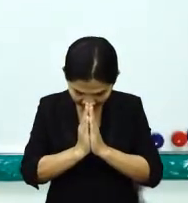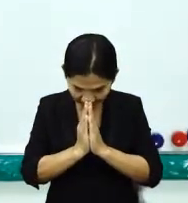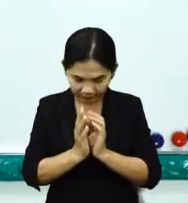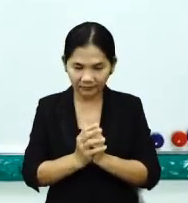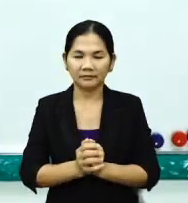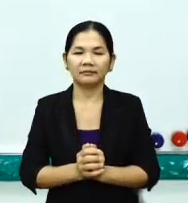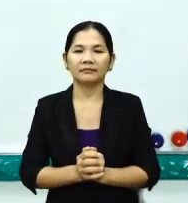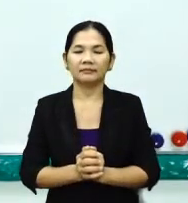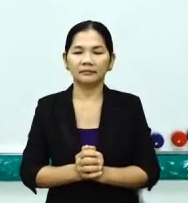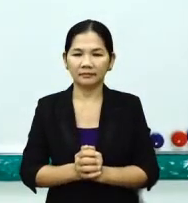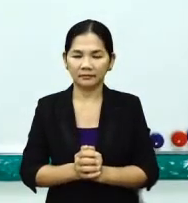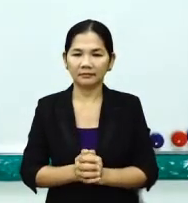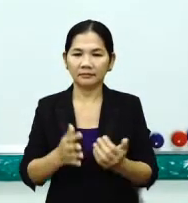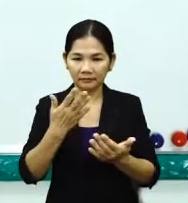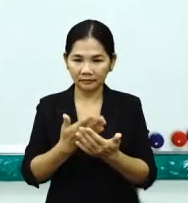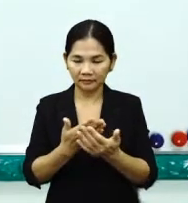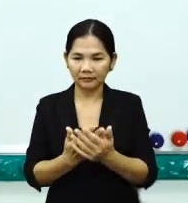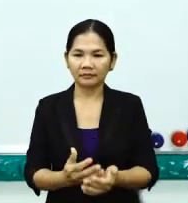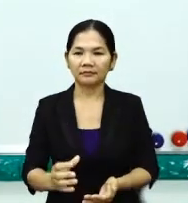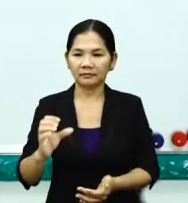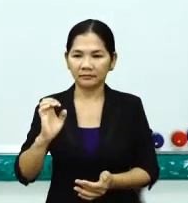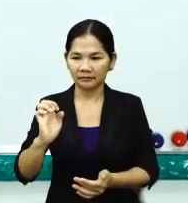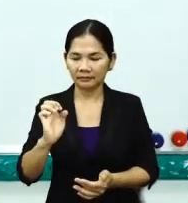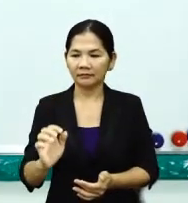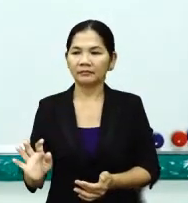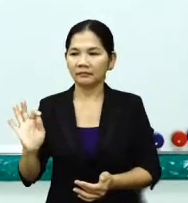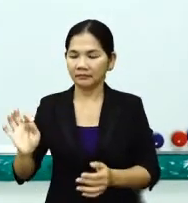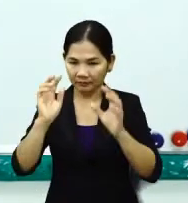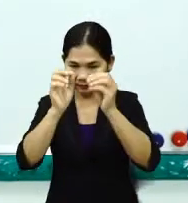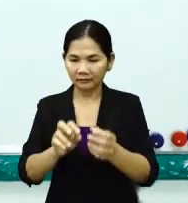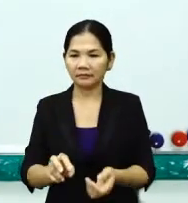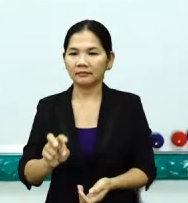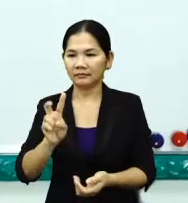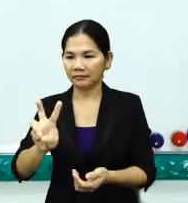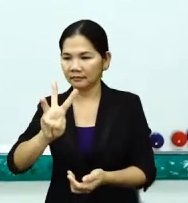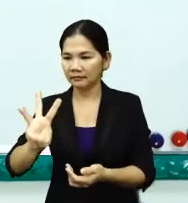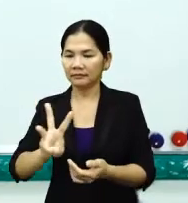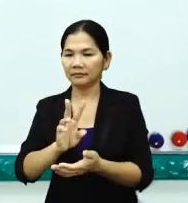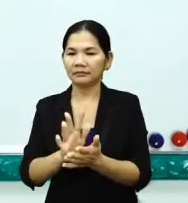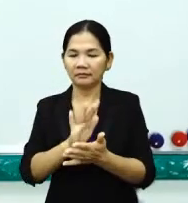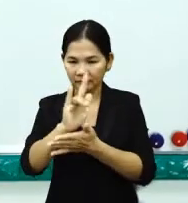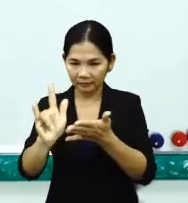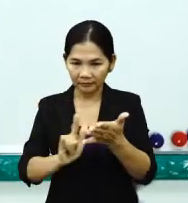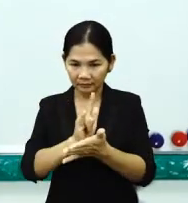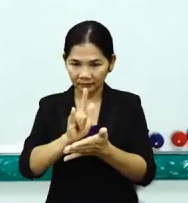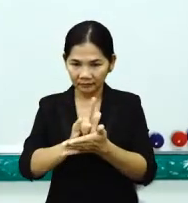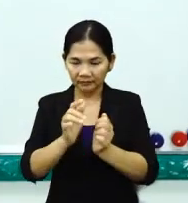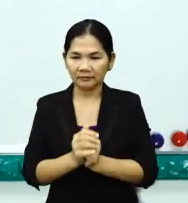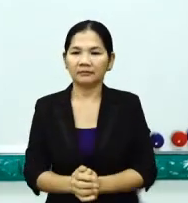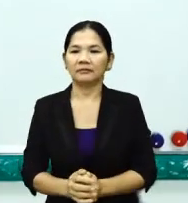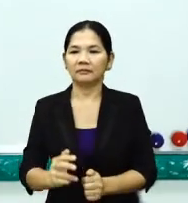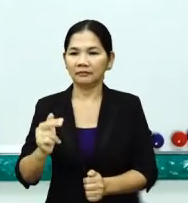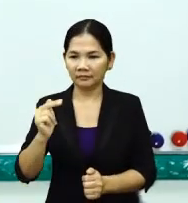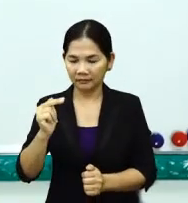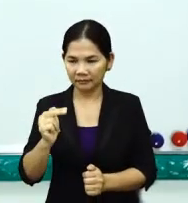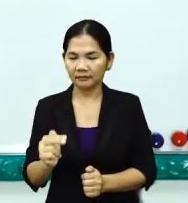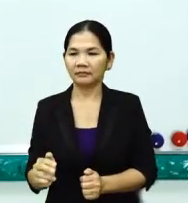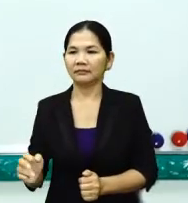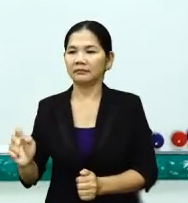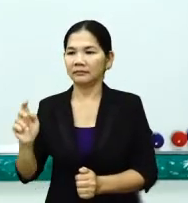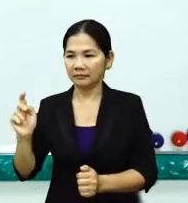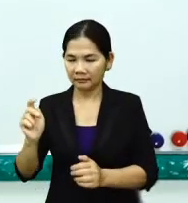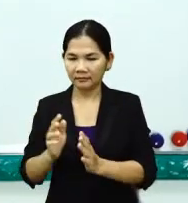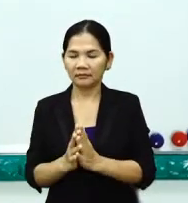Chà xong chìm đẹp xua Nhiên khi nhóm chúng tôi chọn sự thiệt vĩ Chà cơ rụng mong riêng thân ạ tịt bấy Nên sẽ là bà thăm sạc xa hôn xa anh tùa sự thiệt